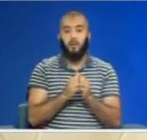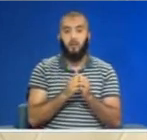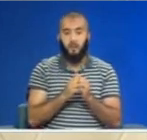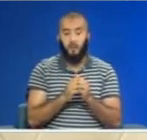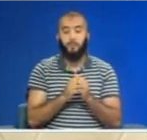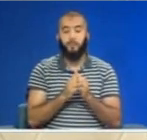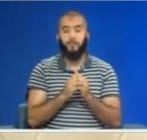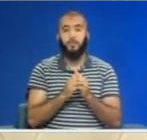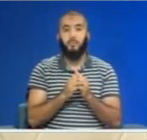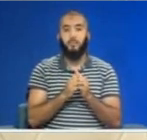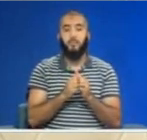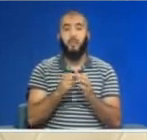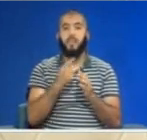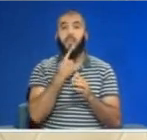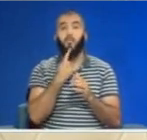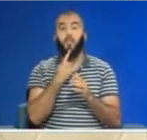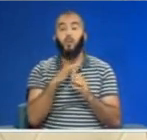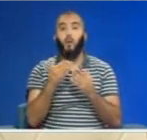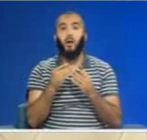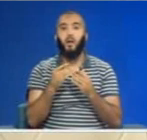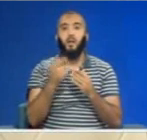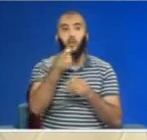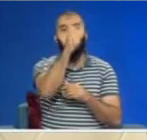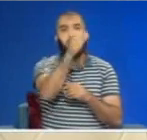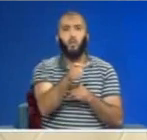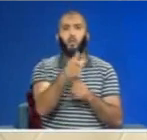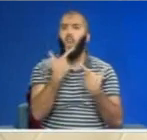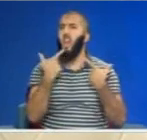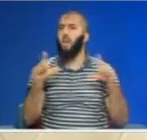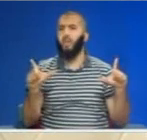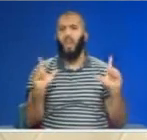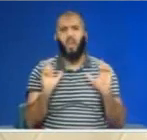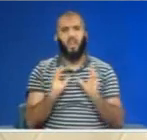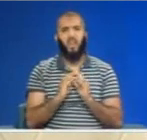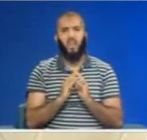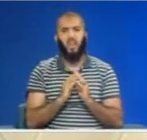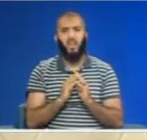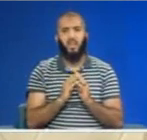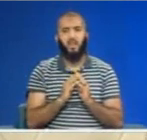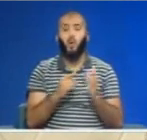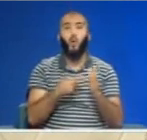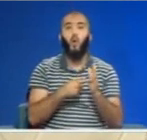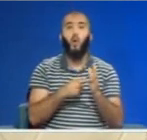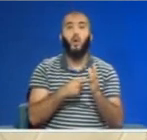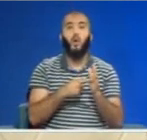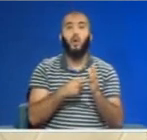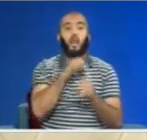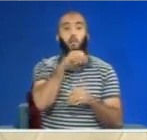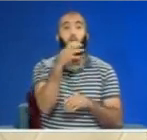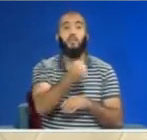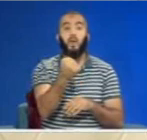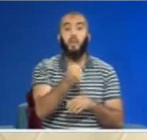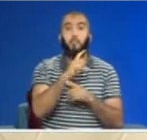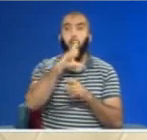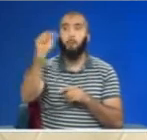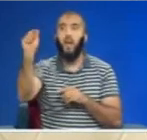ومحاربة الباطل، يعني تحرير الإنسان من عبودية الإنسان إلى عبادة رب الإنسان.